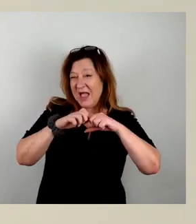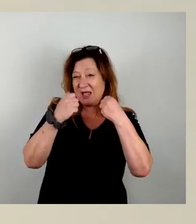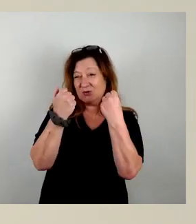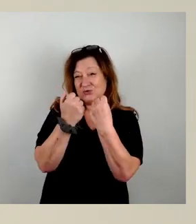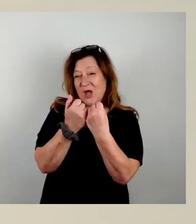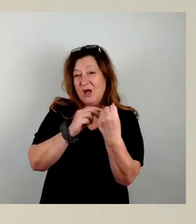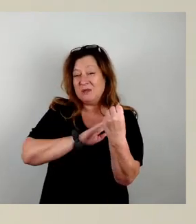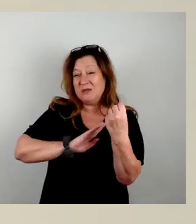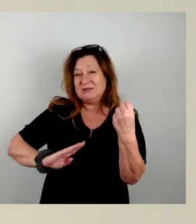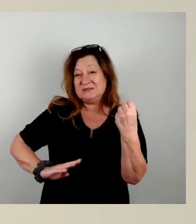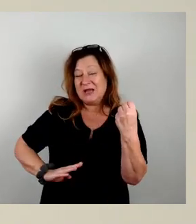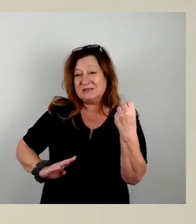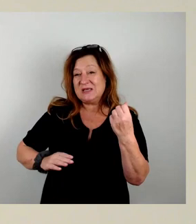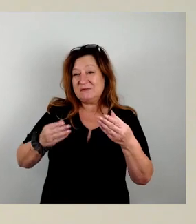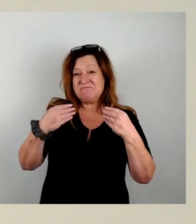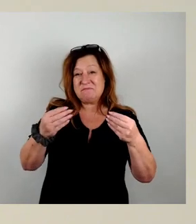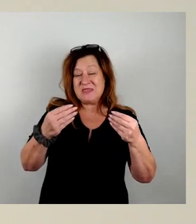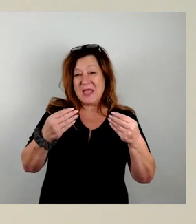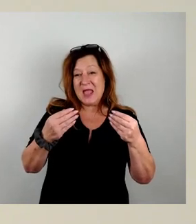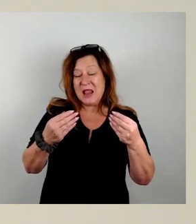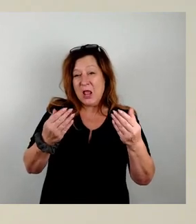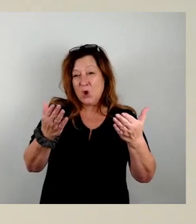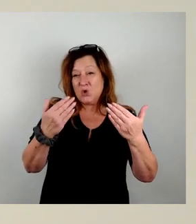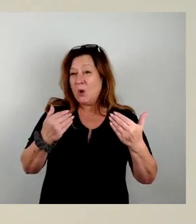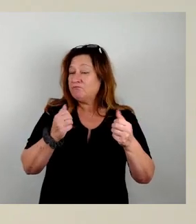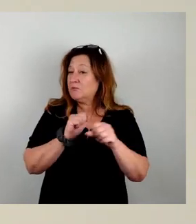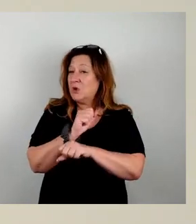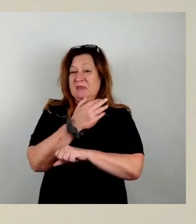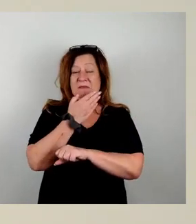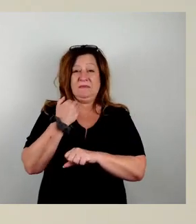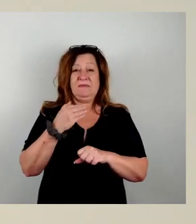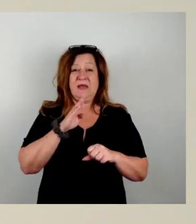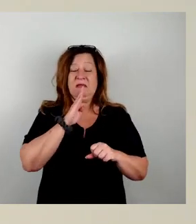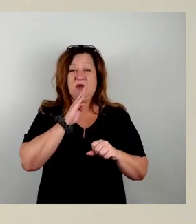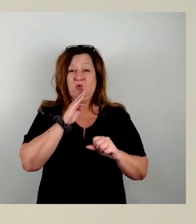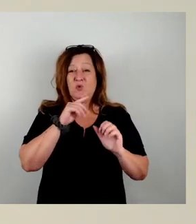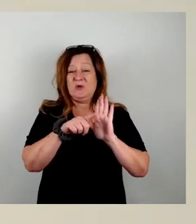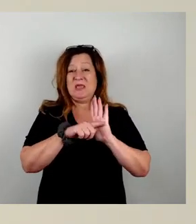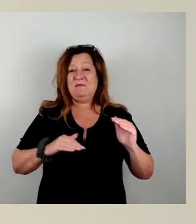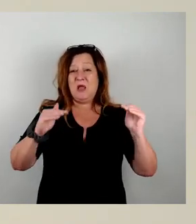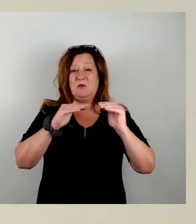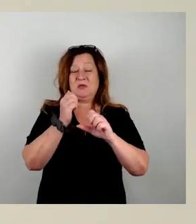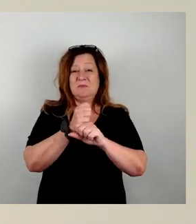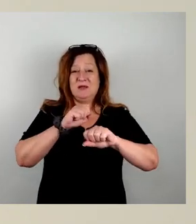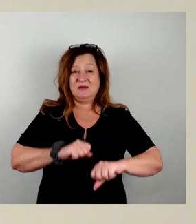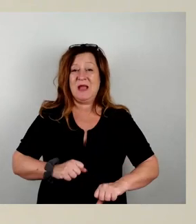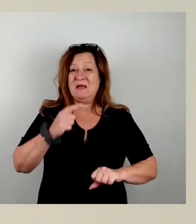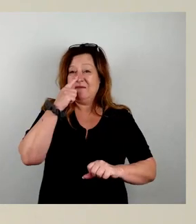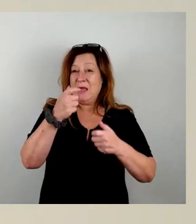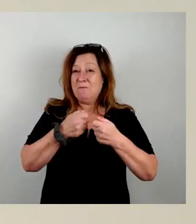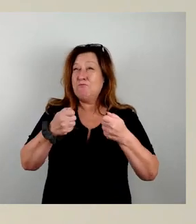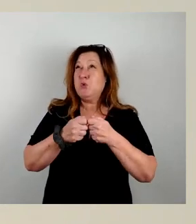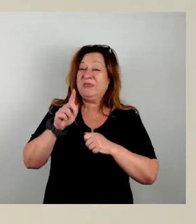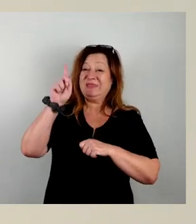dem Tisch liegt, reicht nicht aus, um das Defizit so auszugleichen. Und wer da Richtung Bund guckt, dann empfehle ich nur noch mal